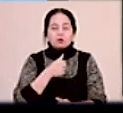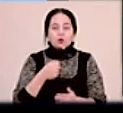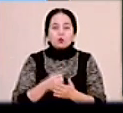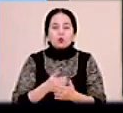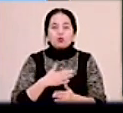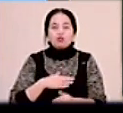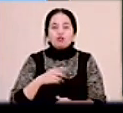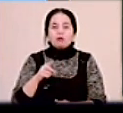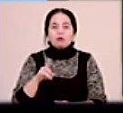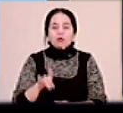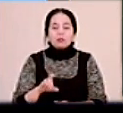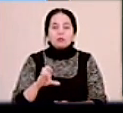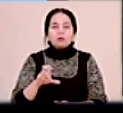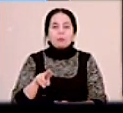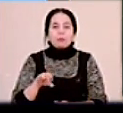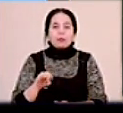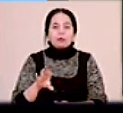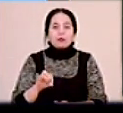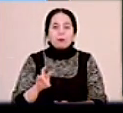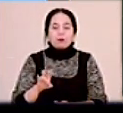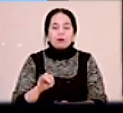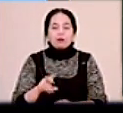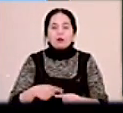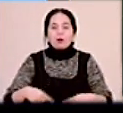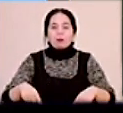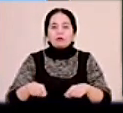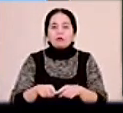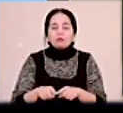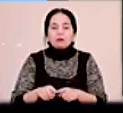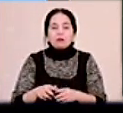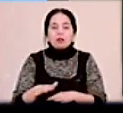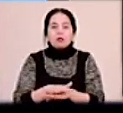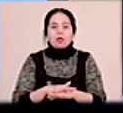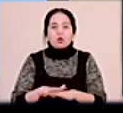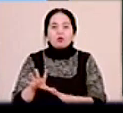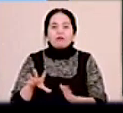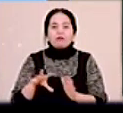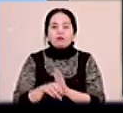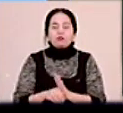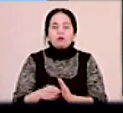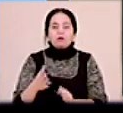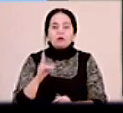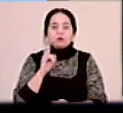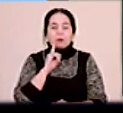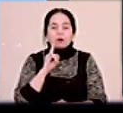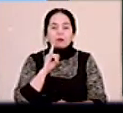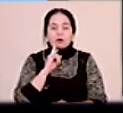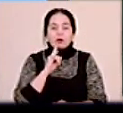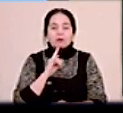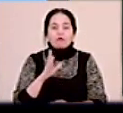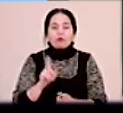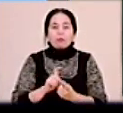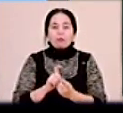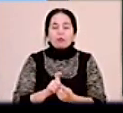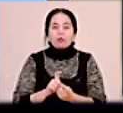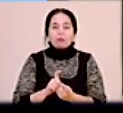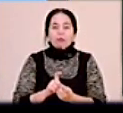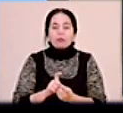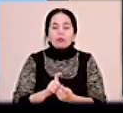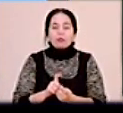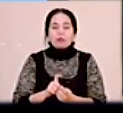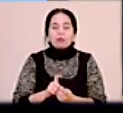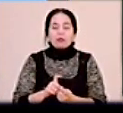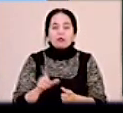нашей эры Спитамен объединил народ и вошел в Самарканд. В борьбе войск